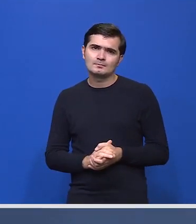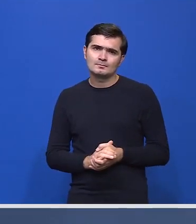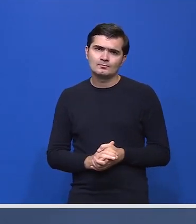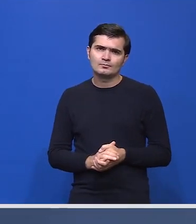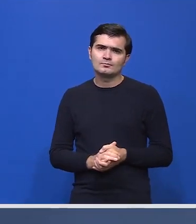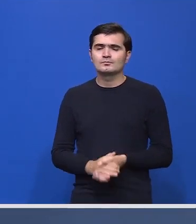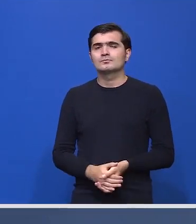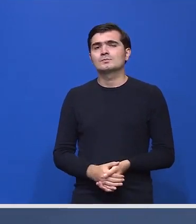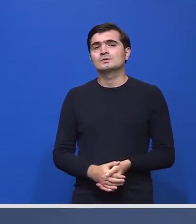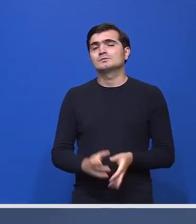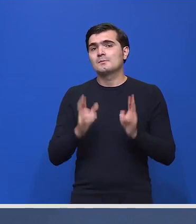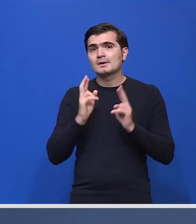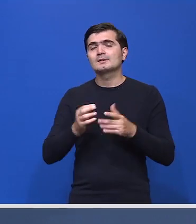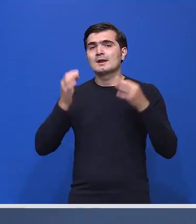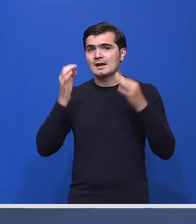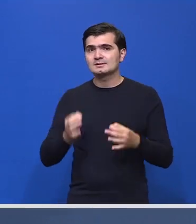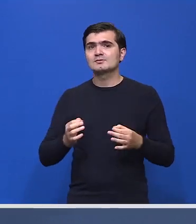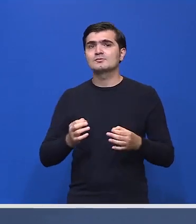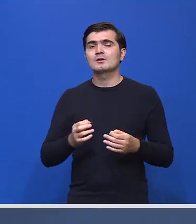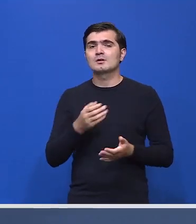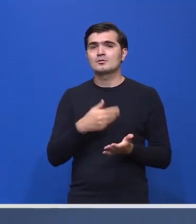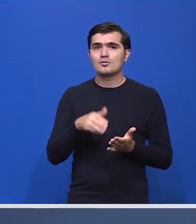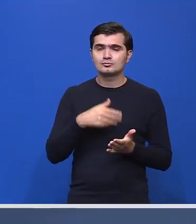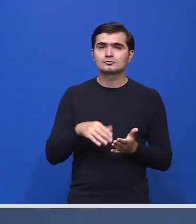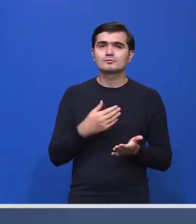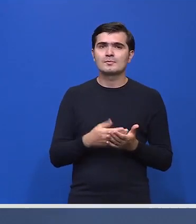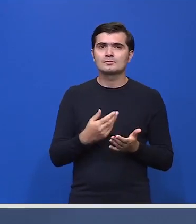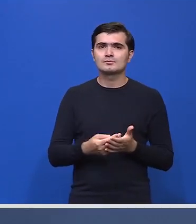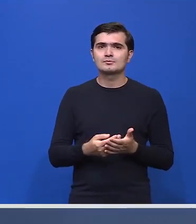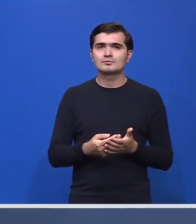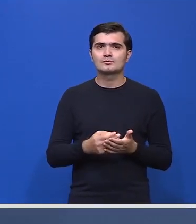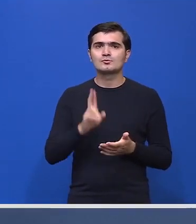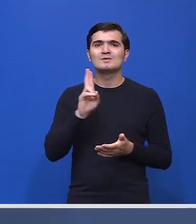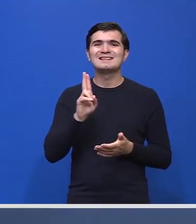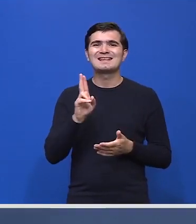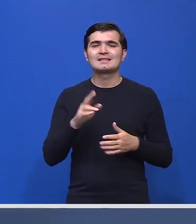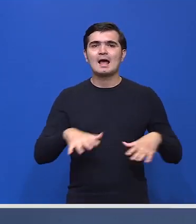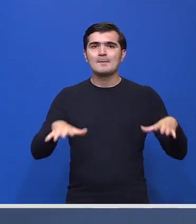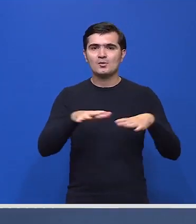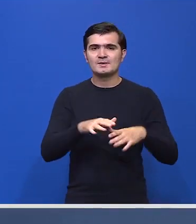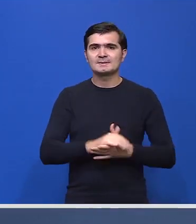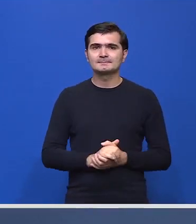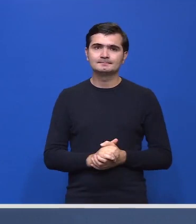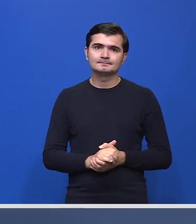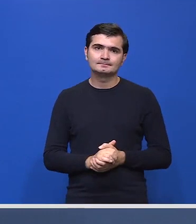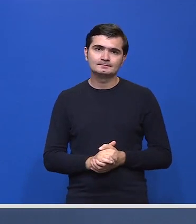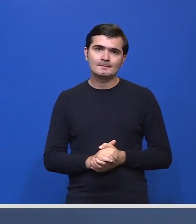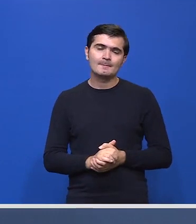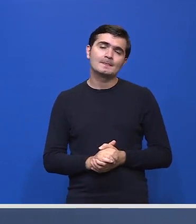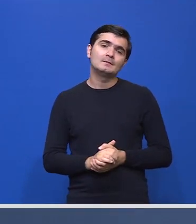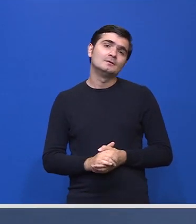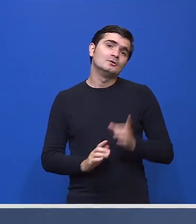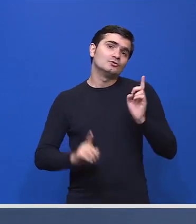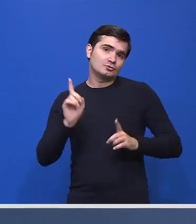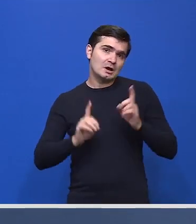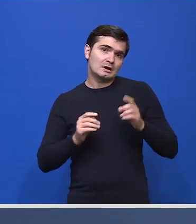asigură, sper și sperăm, consumul pentru utilitățile publice, iar dacă accesează